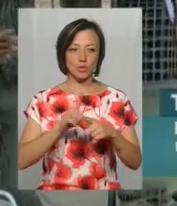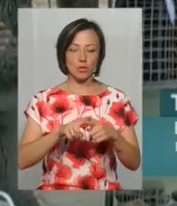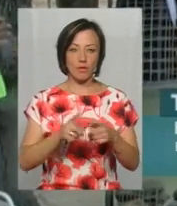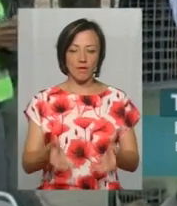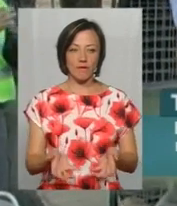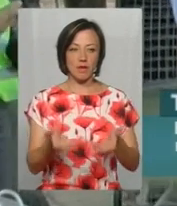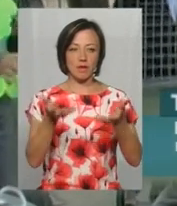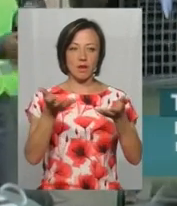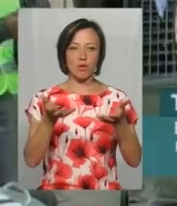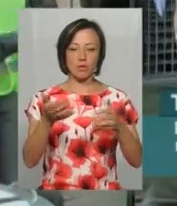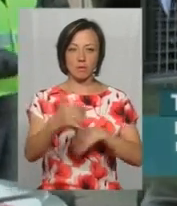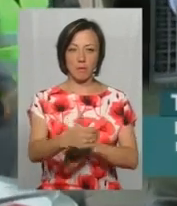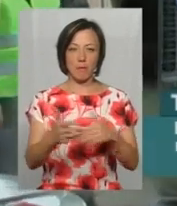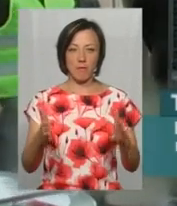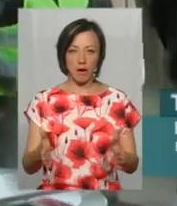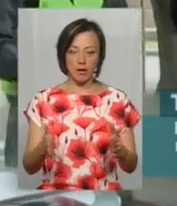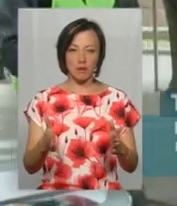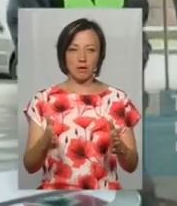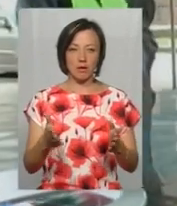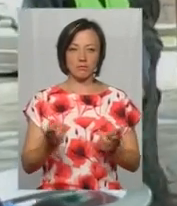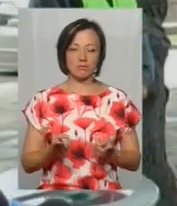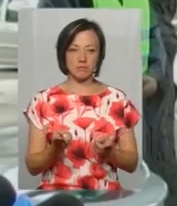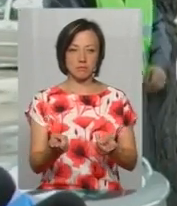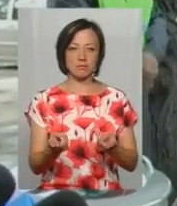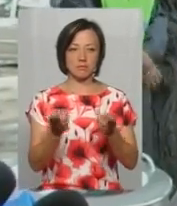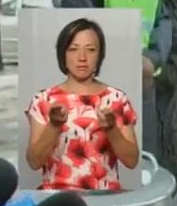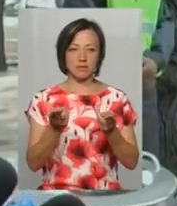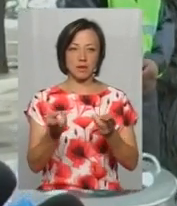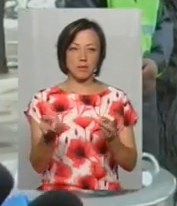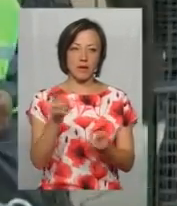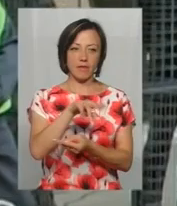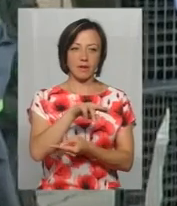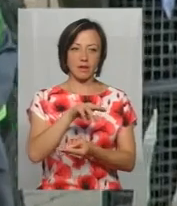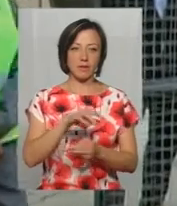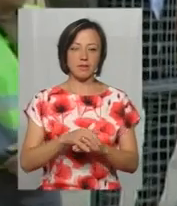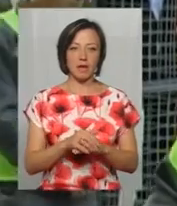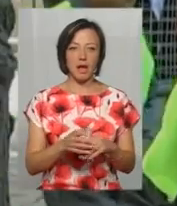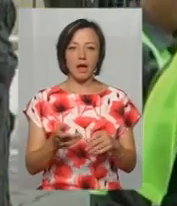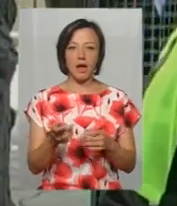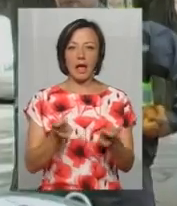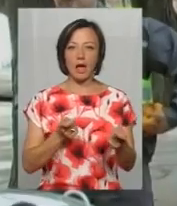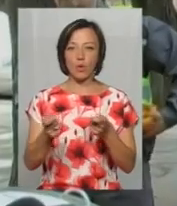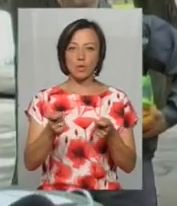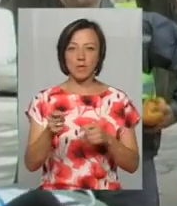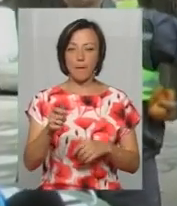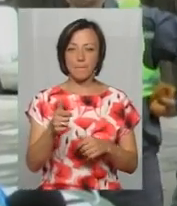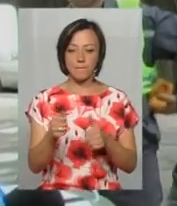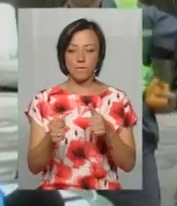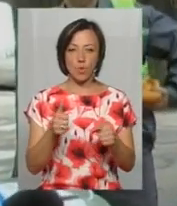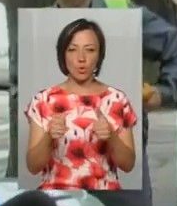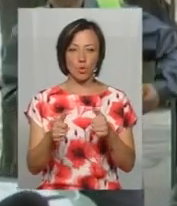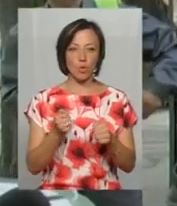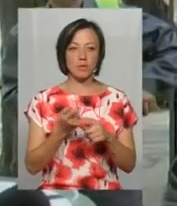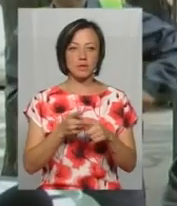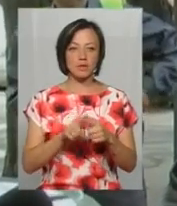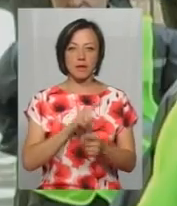витягується мусорний бак, ставиться на щоки, перевертається. Керується пультом. Цей сміттєвий бак ми